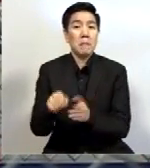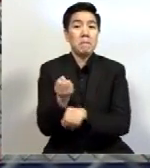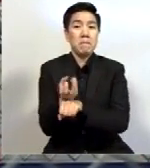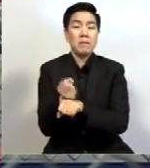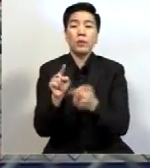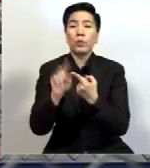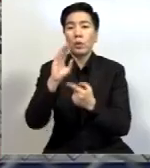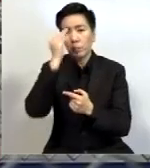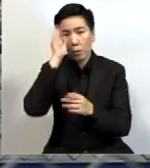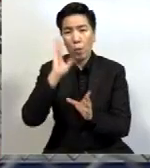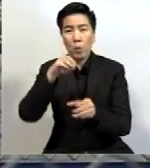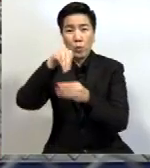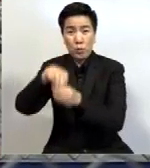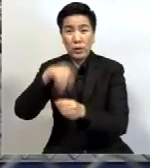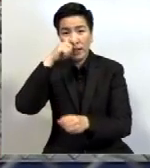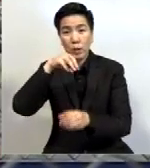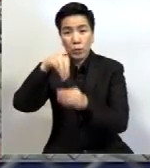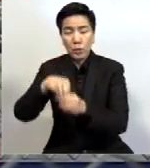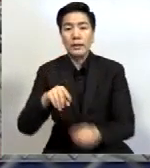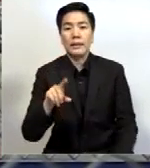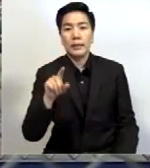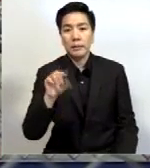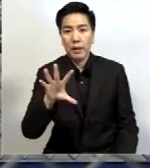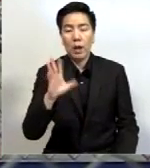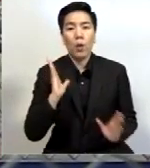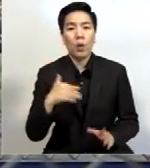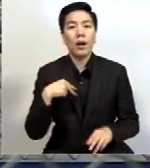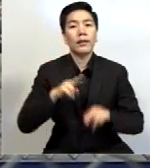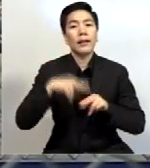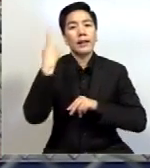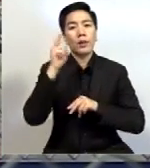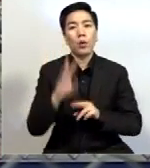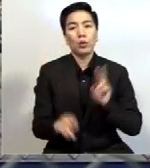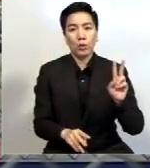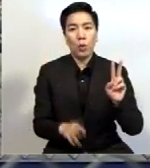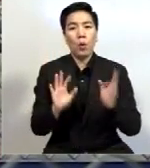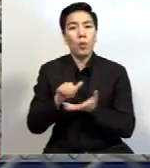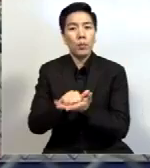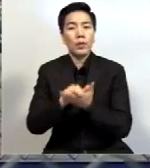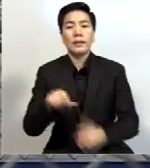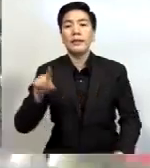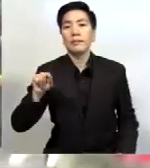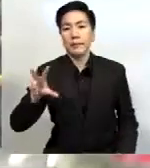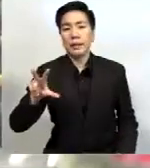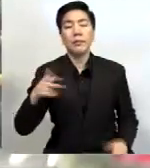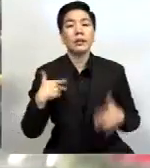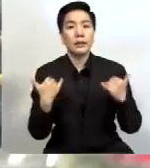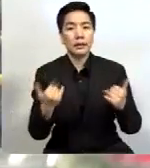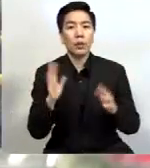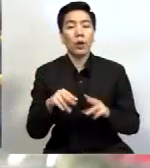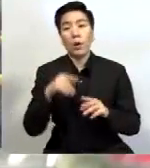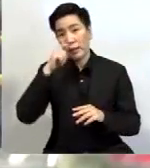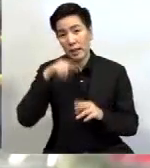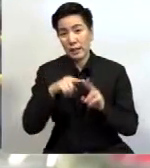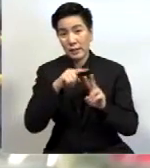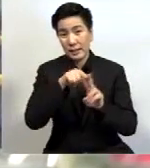Diamond Princess เนี่ยมีคนไทยอยู่ทั้งหมด25คนด้วยกันเป็นผู้โดยสาร2คนลูกเรือ23คนล่าสุดผู้โดยส